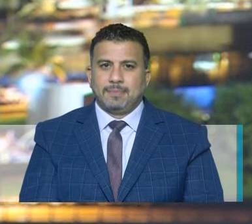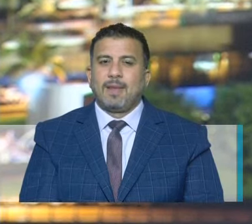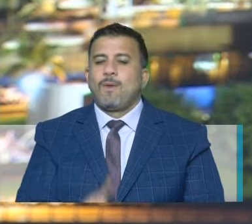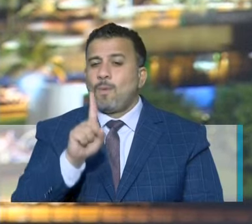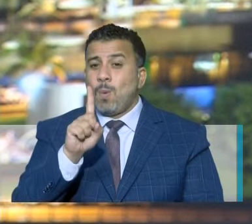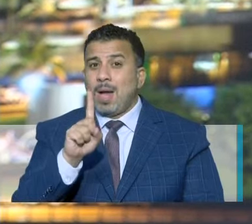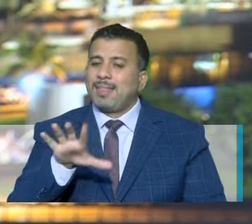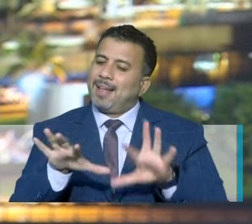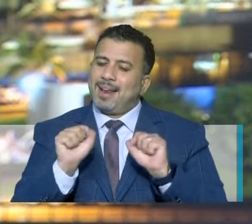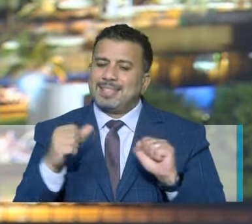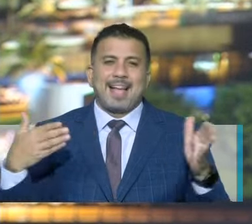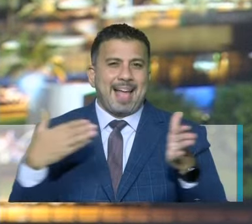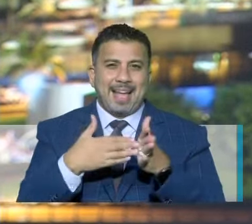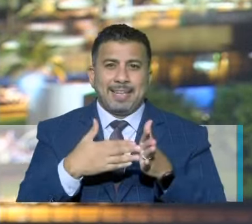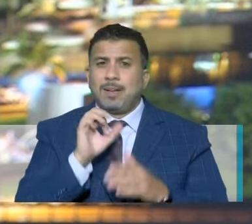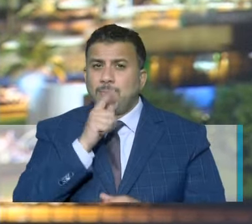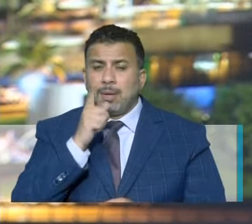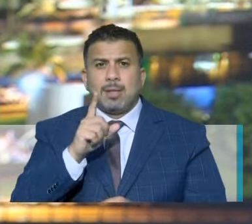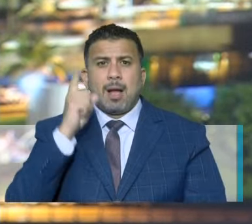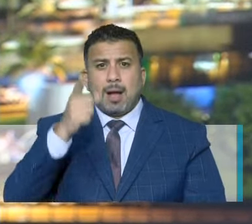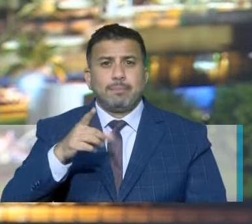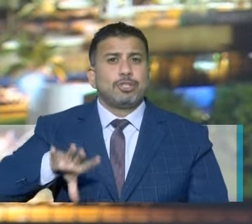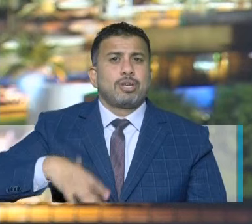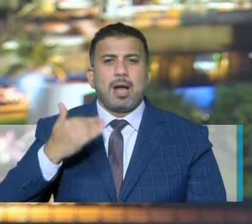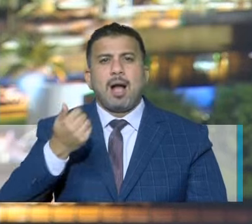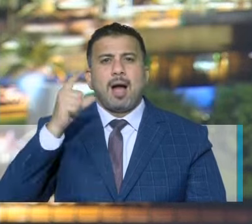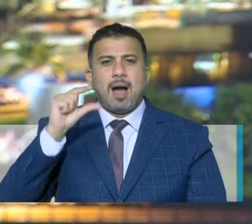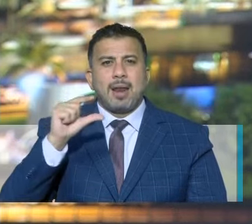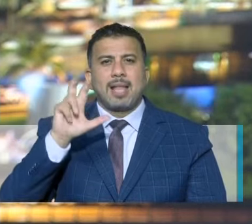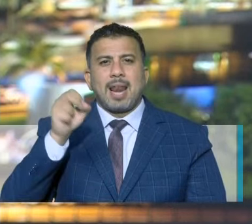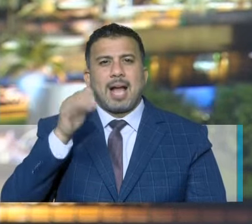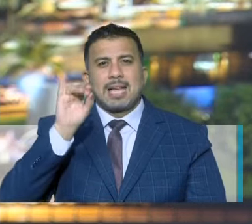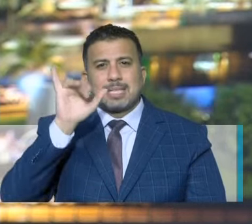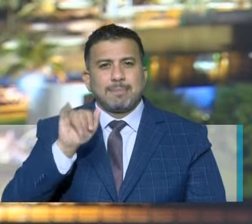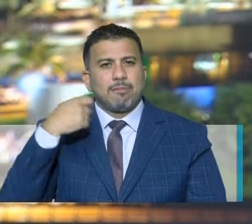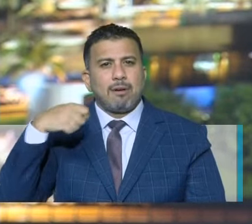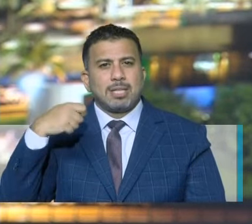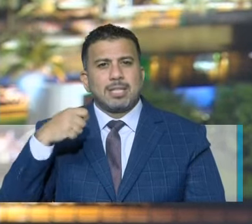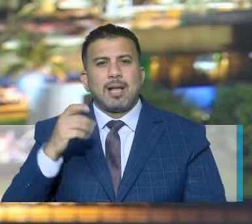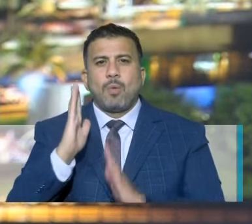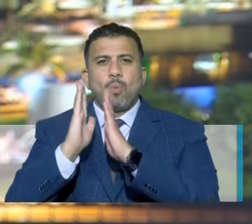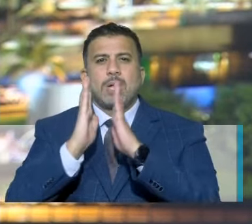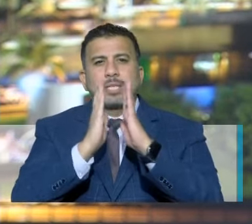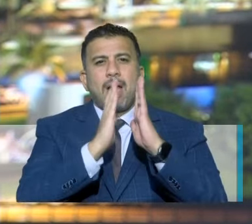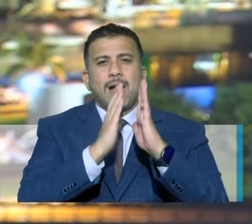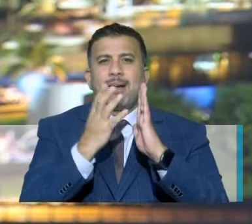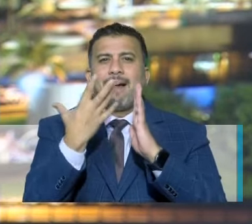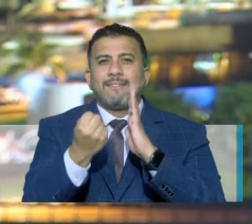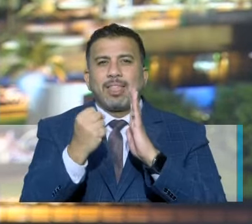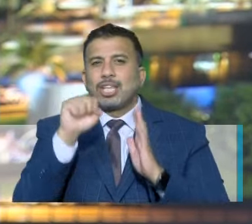إلى تقريرنا الإخباري الأخير وتنفيذا لتوجيهات الشيخ خالد بن أحمد القاسمي رئيس دار الوثائق في